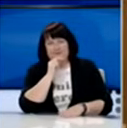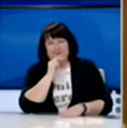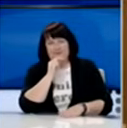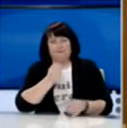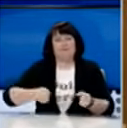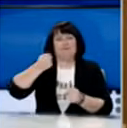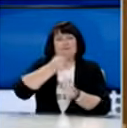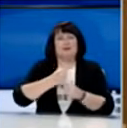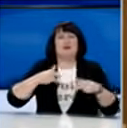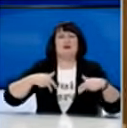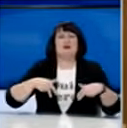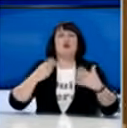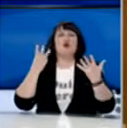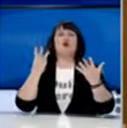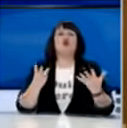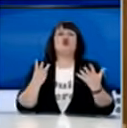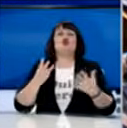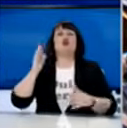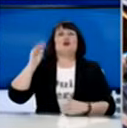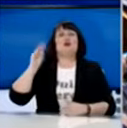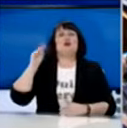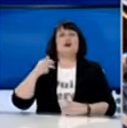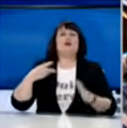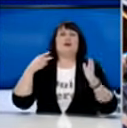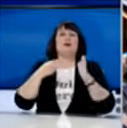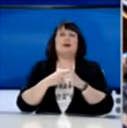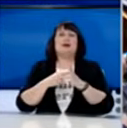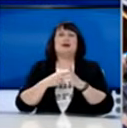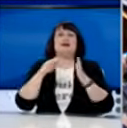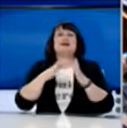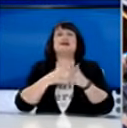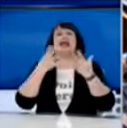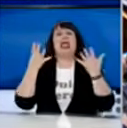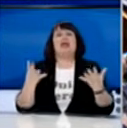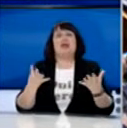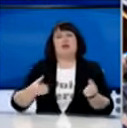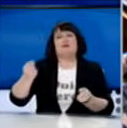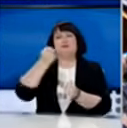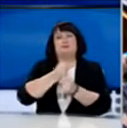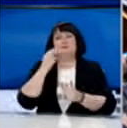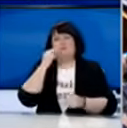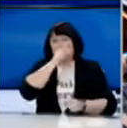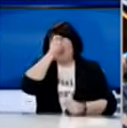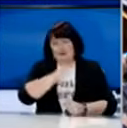αναλάβατε Πρωθυπουργό στις 8 Ιουλίου του 2019.